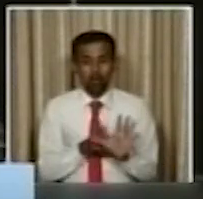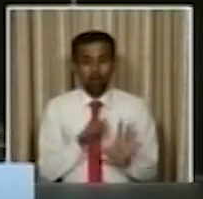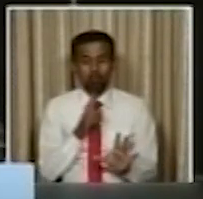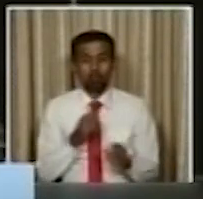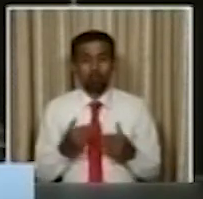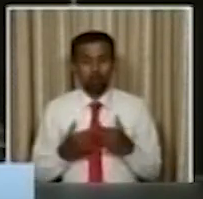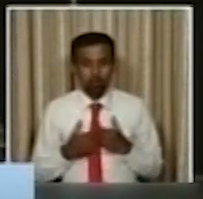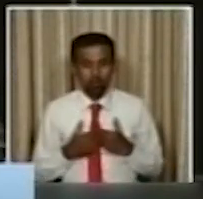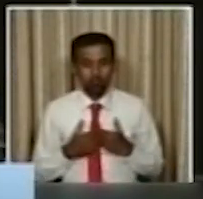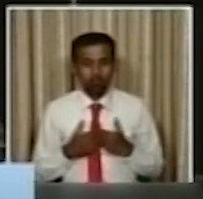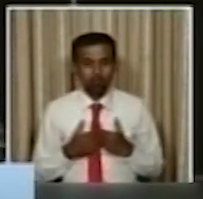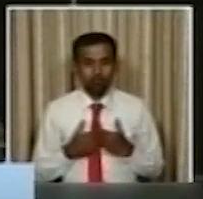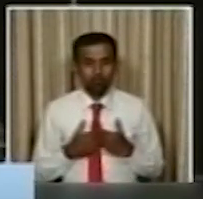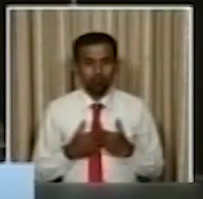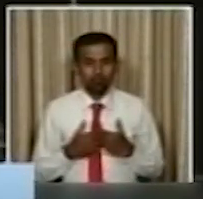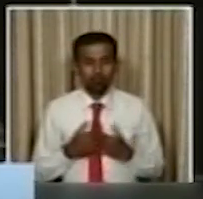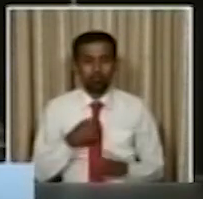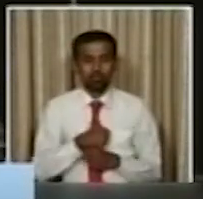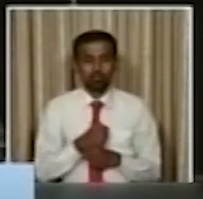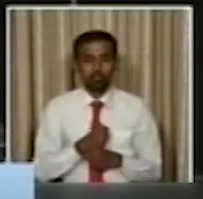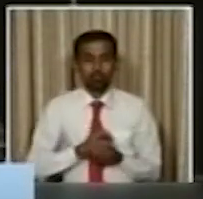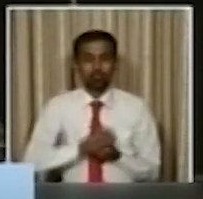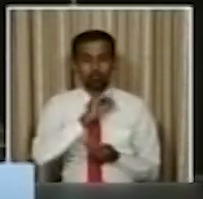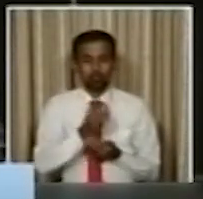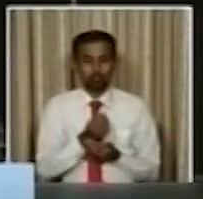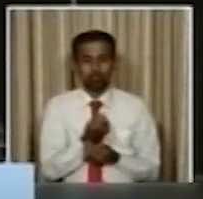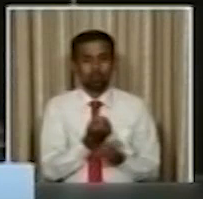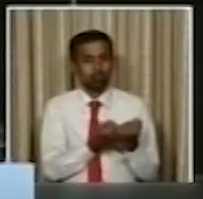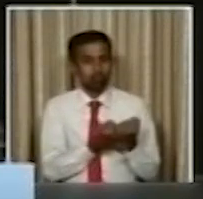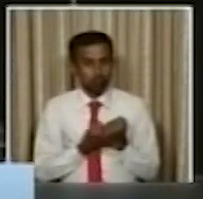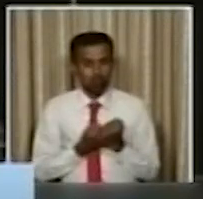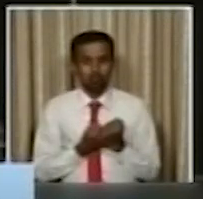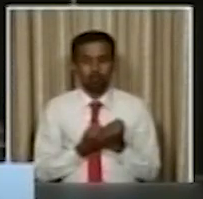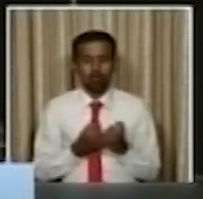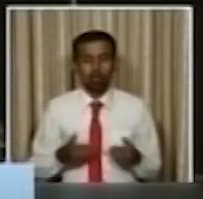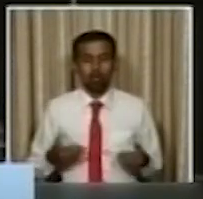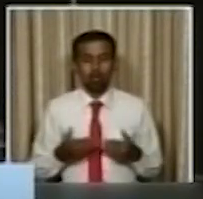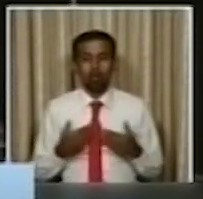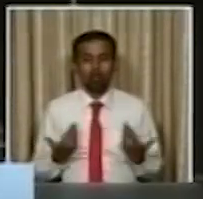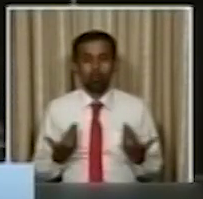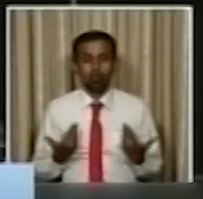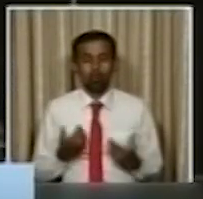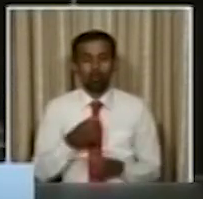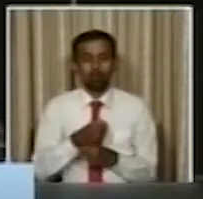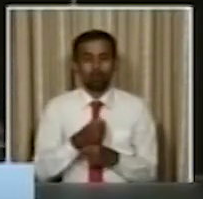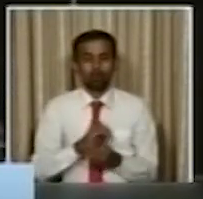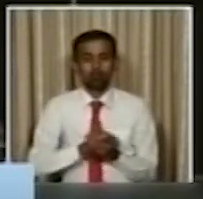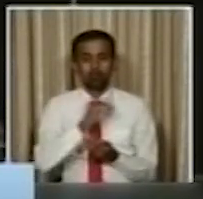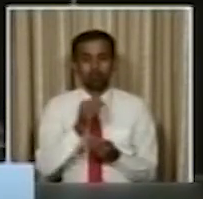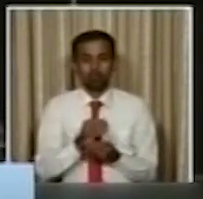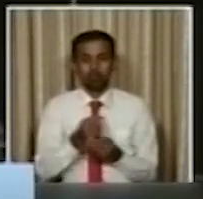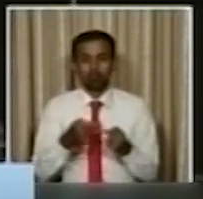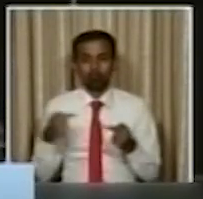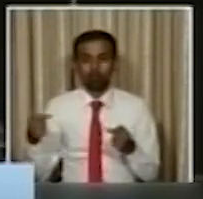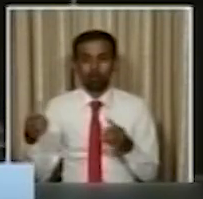இன்று மாற்றப்பட்டு எதிர்க்கட்சிக்கு வழங்குகின்ற அந்த டிசிபி ஃபண்ட் கூட இன்று நிறுத்தப்பட்டு அதையும் அரசாங்கத்துக்கு